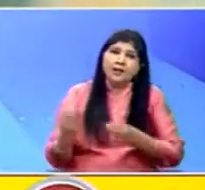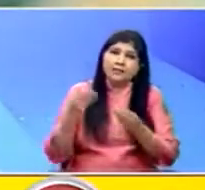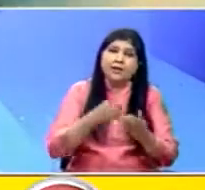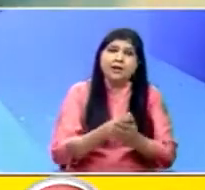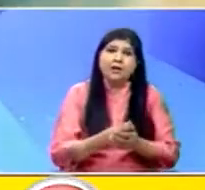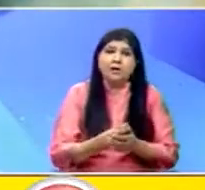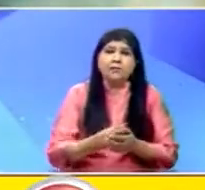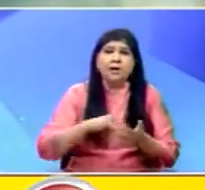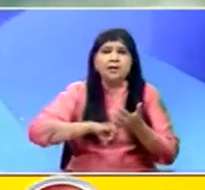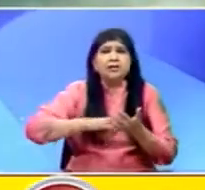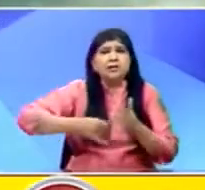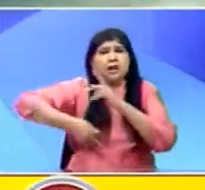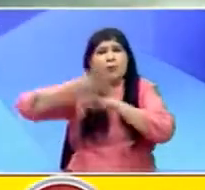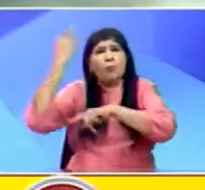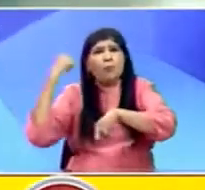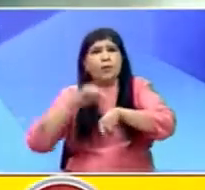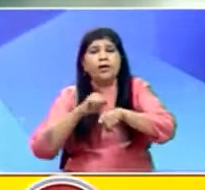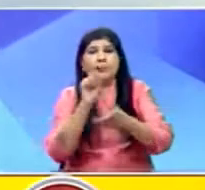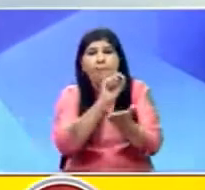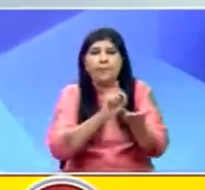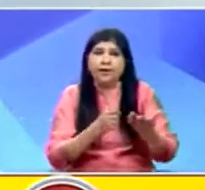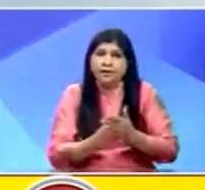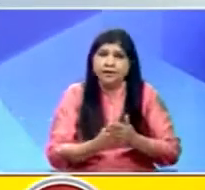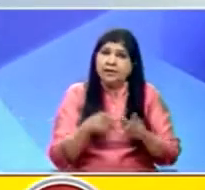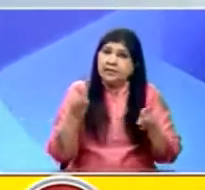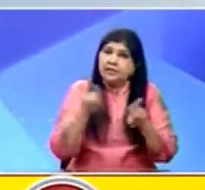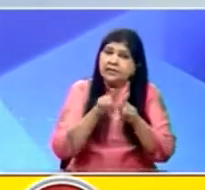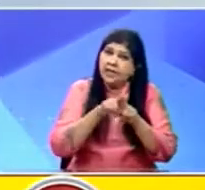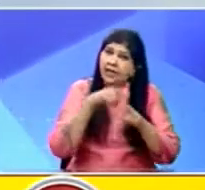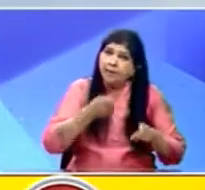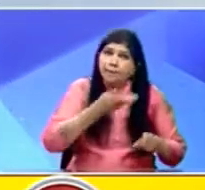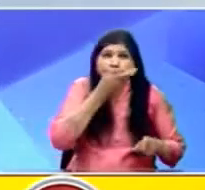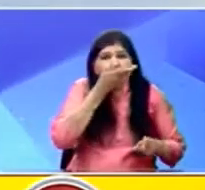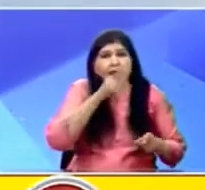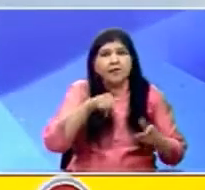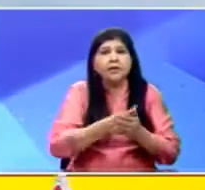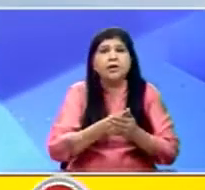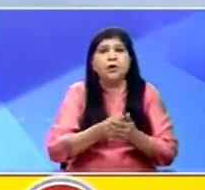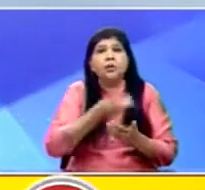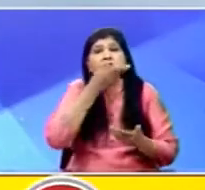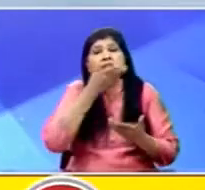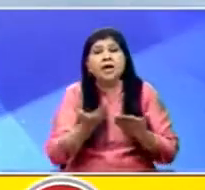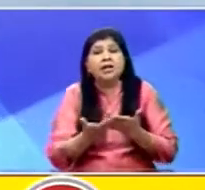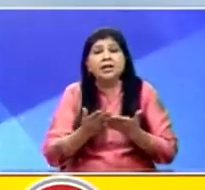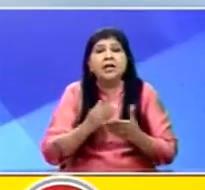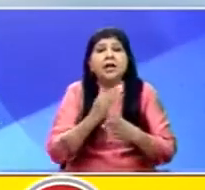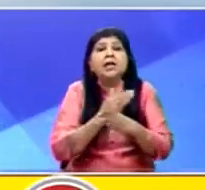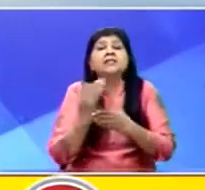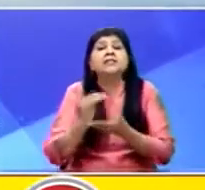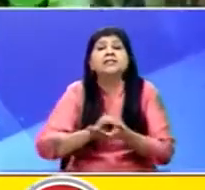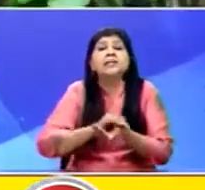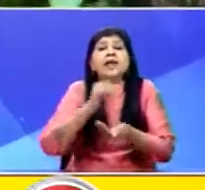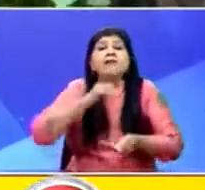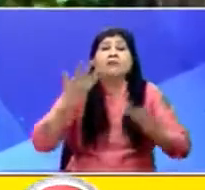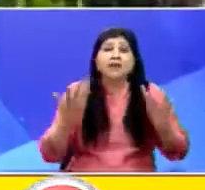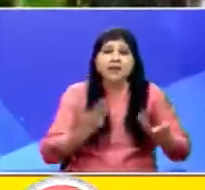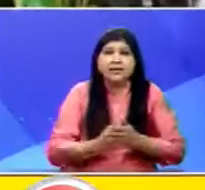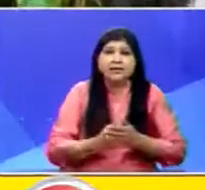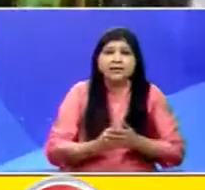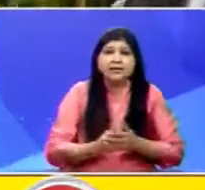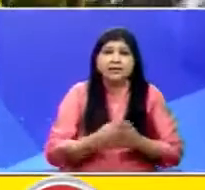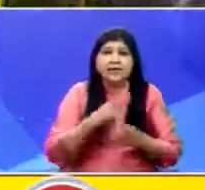में हजारों वर्ष पहले जल और जल संरक्षण का महत्व समझाया गया